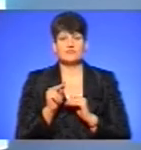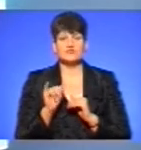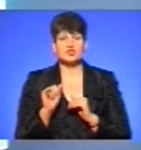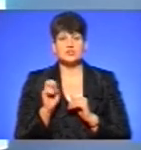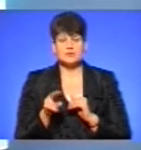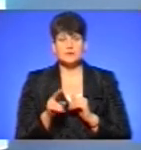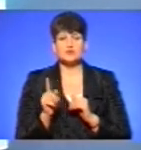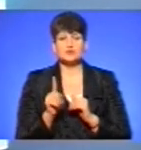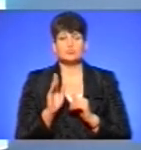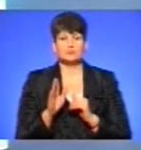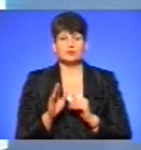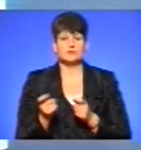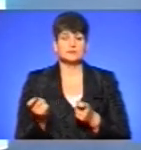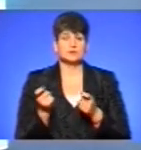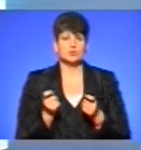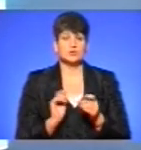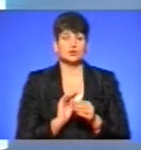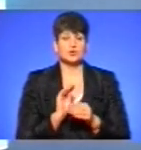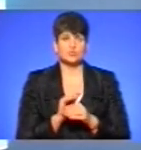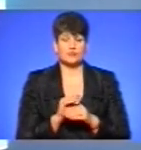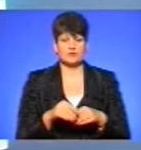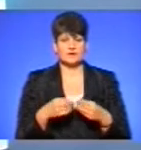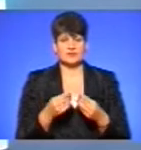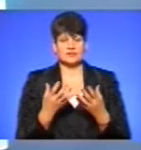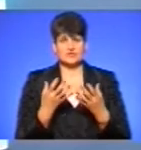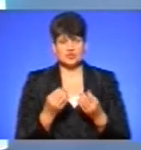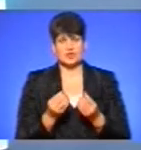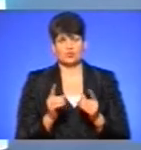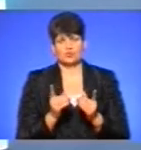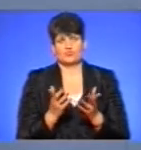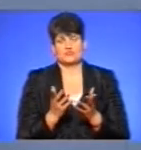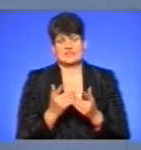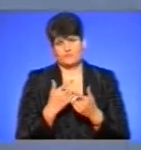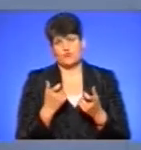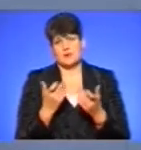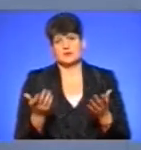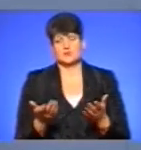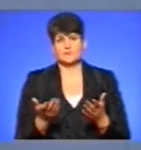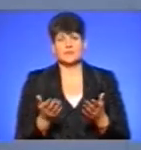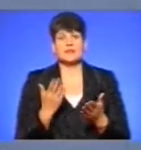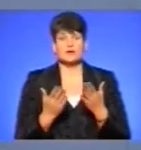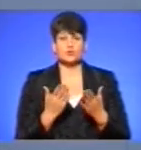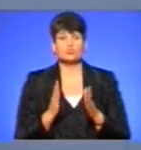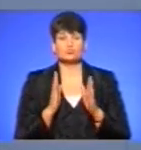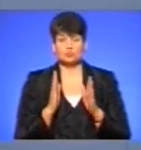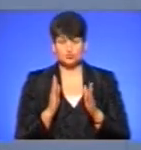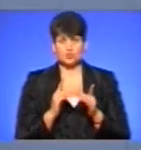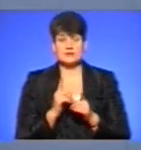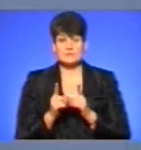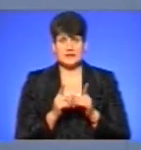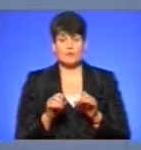буде там доносити, додатково додавати якісь певні види інформації? Ну, якщо будуть зміни в